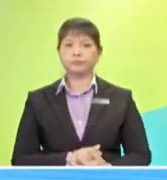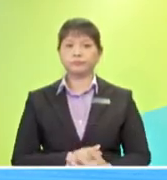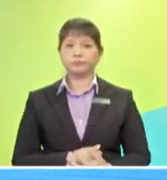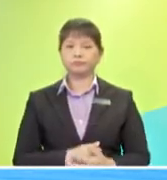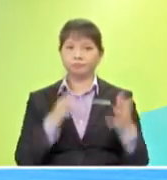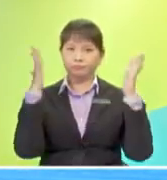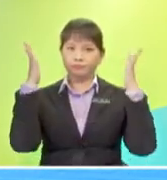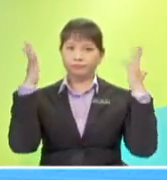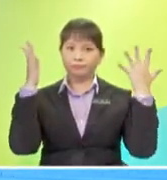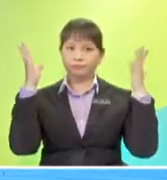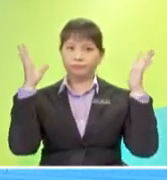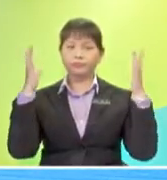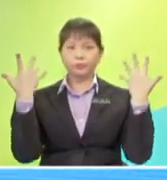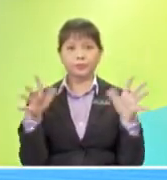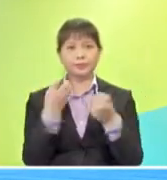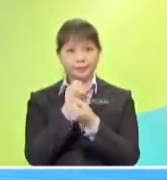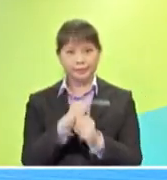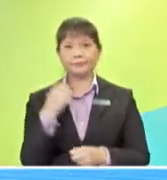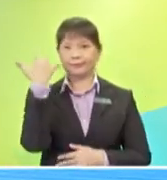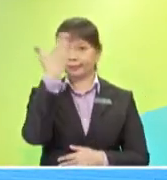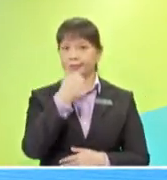nih udah siap cantiknya